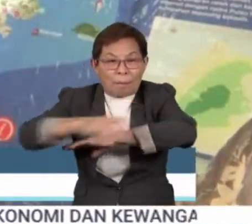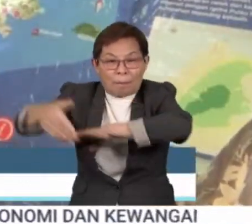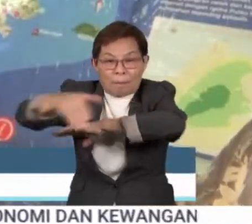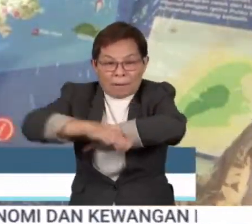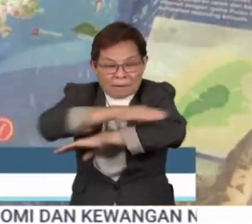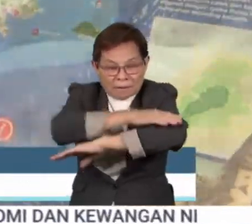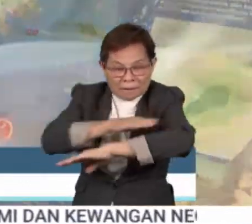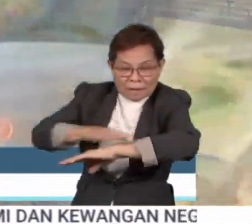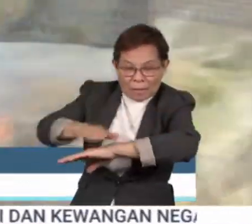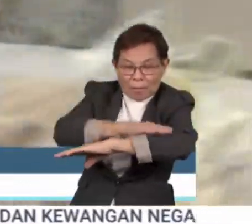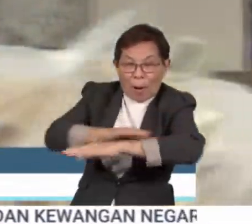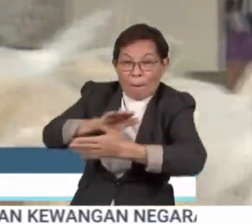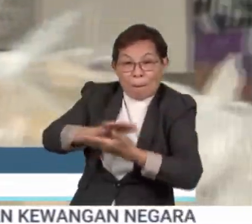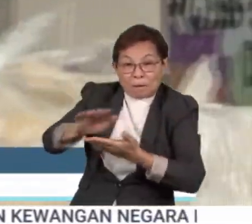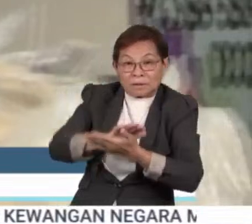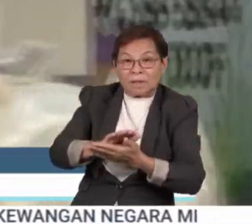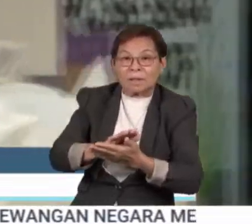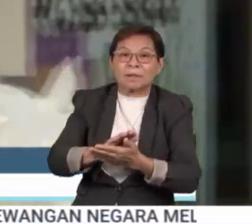Labuan.